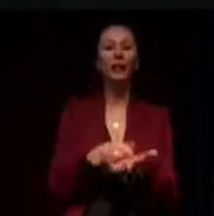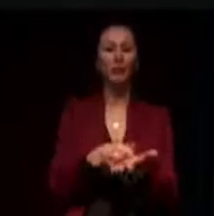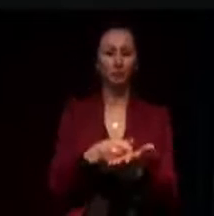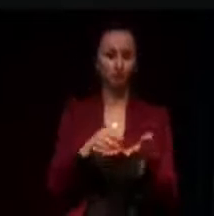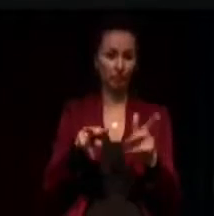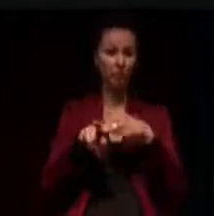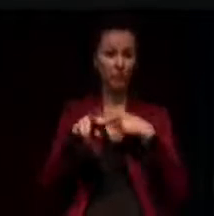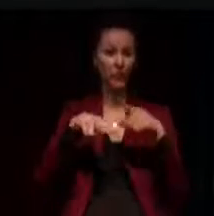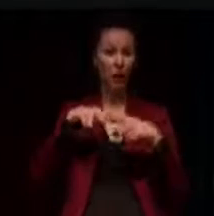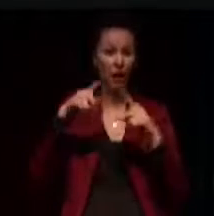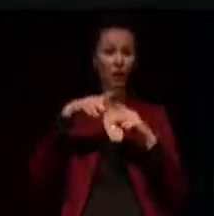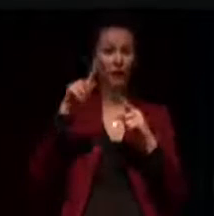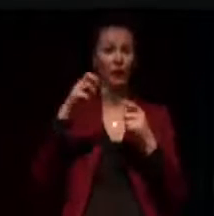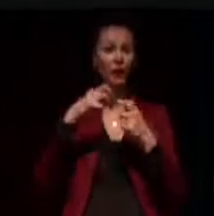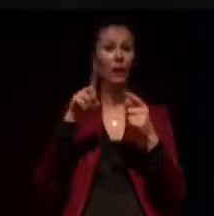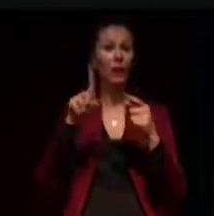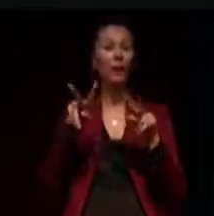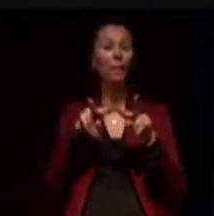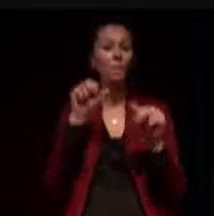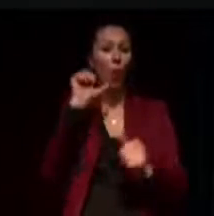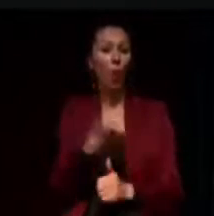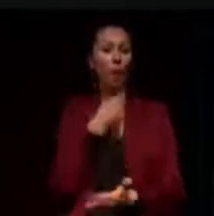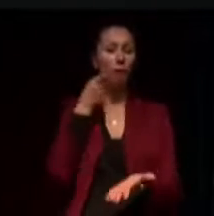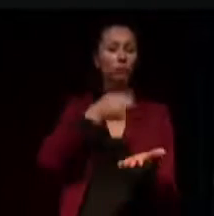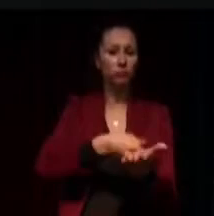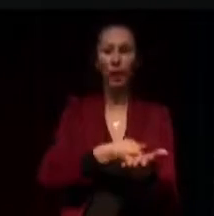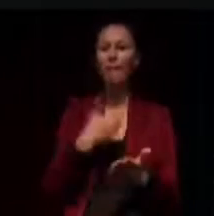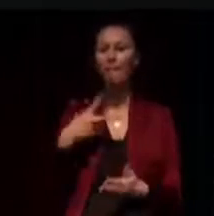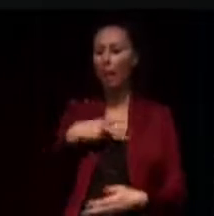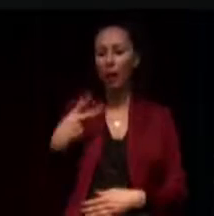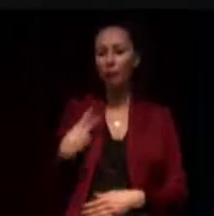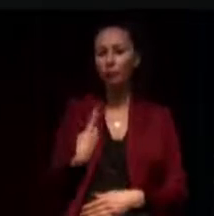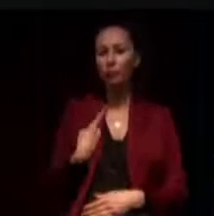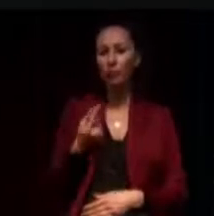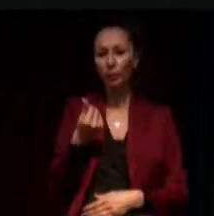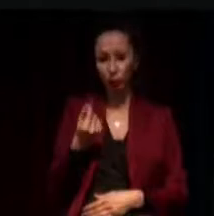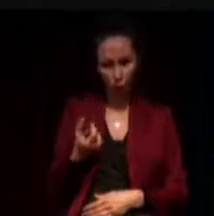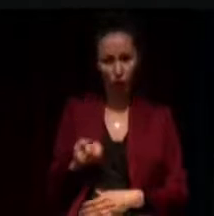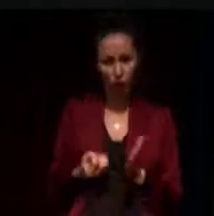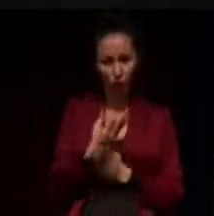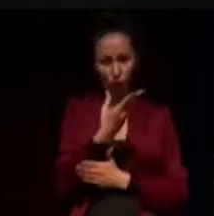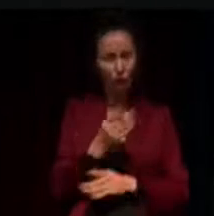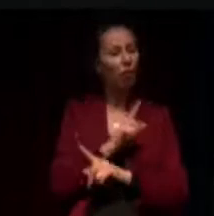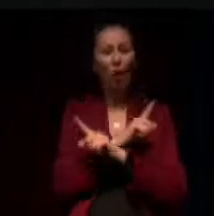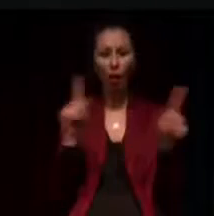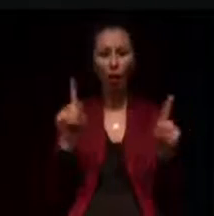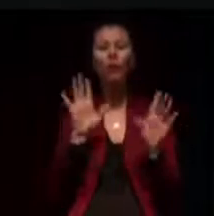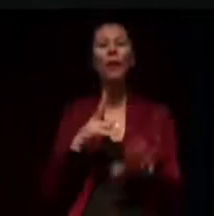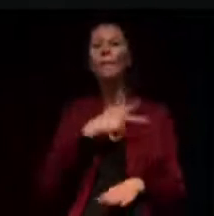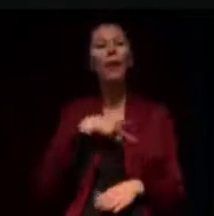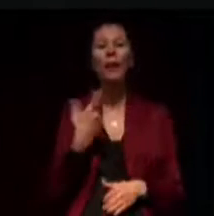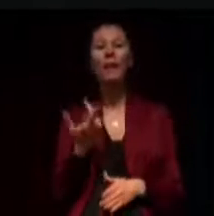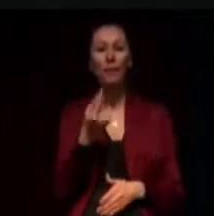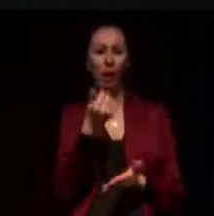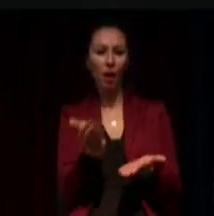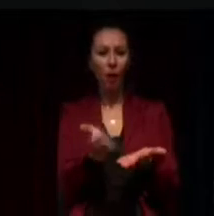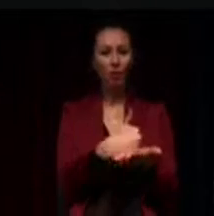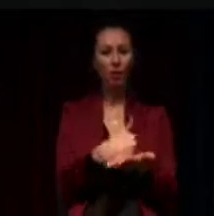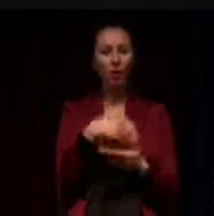bahsediyoruz bu saydıklarımdan. Belediye bütçesinden bir kuruş para çıktı mı? Yok. Belediye bütçesine ne giriyor arkadaşlar? Para